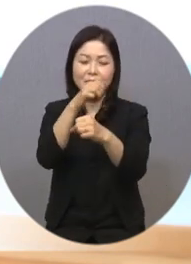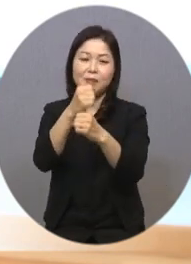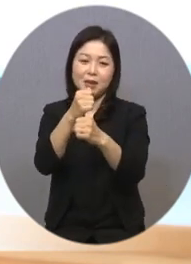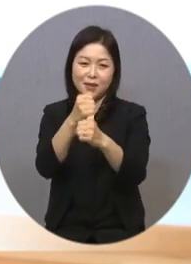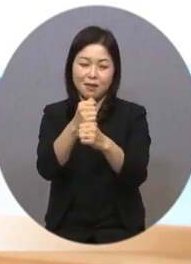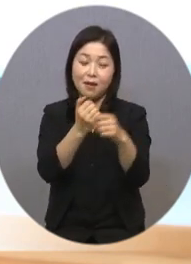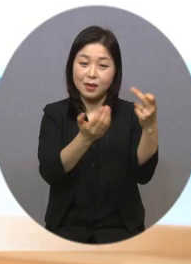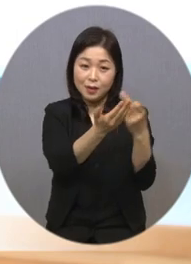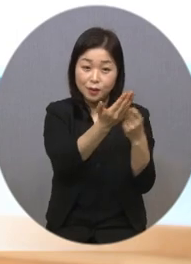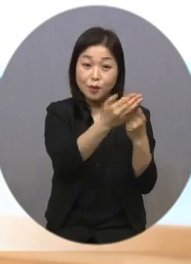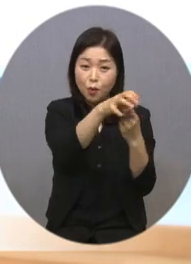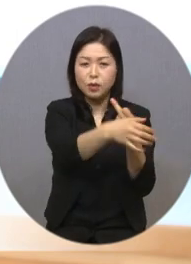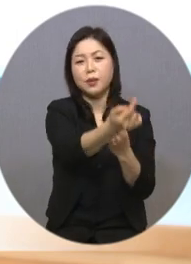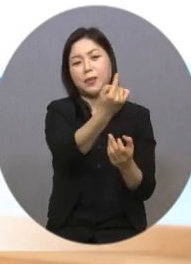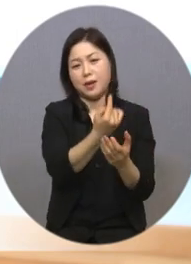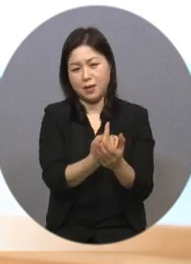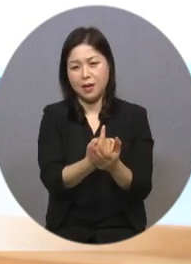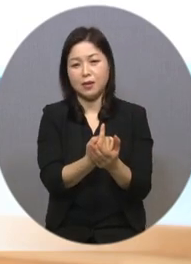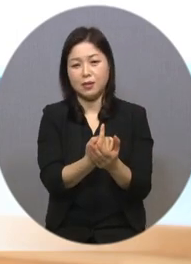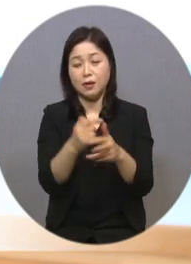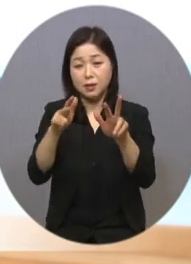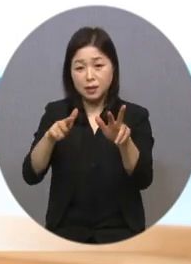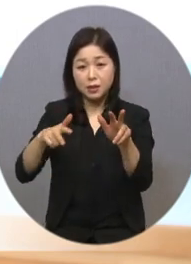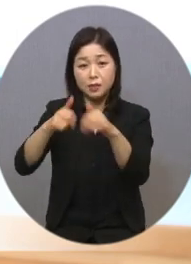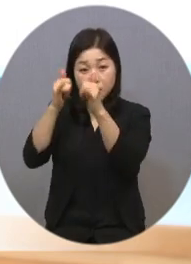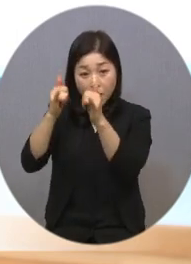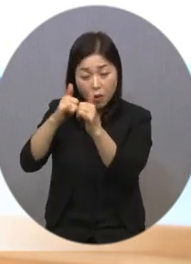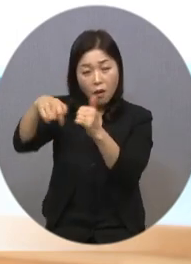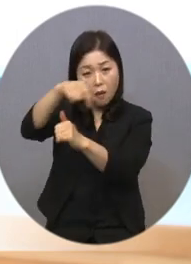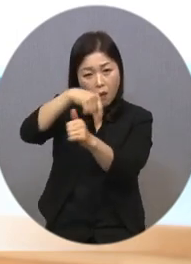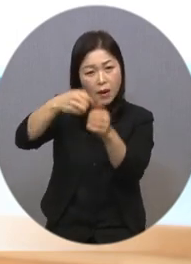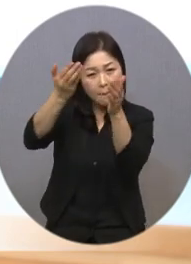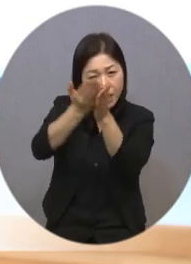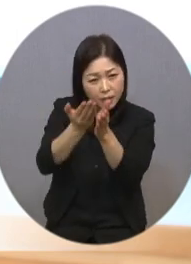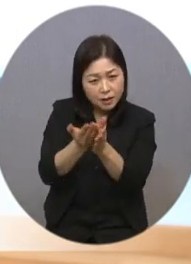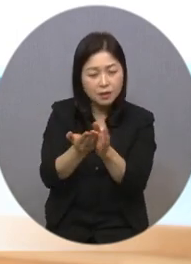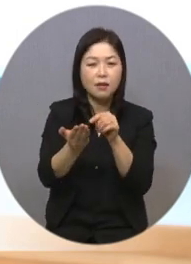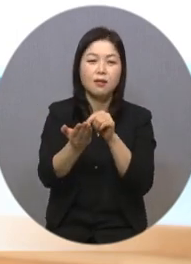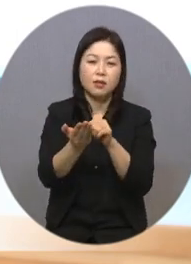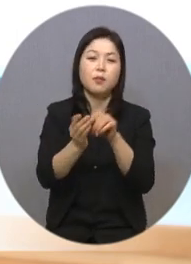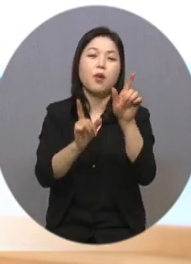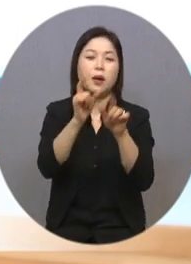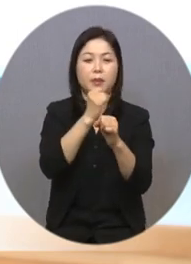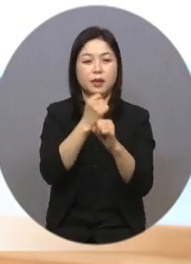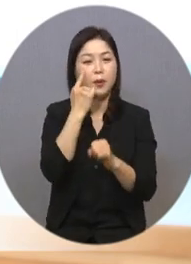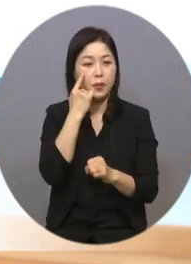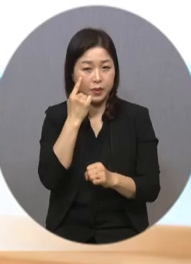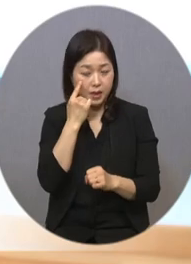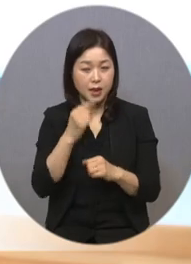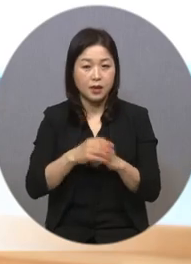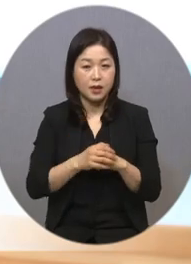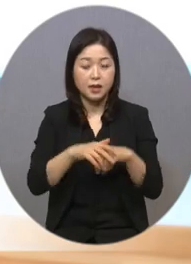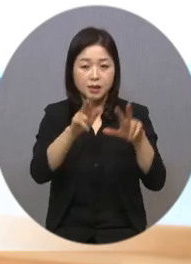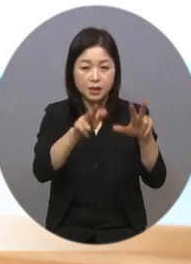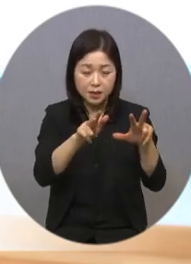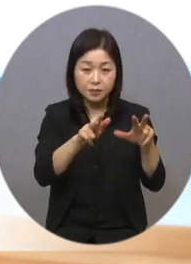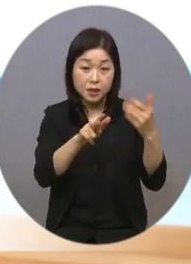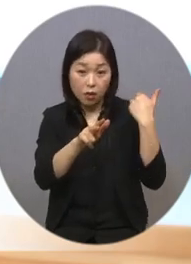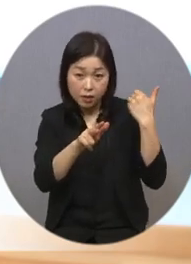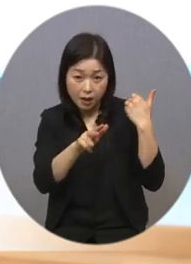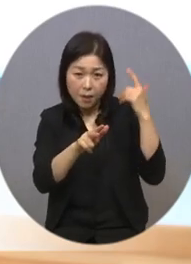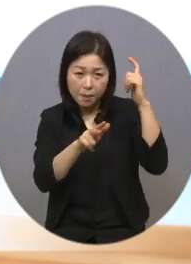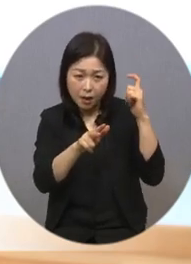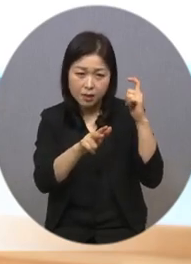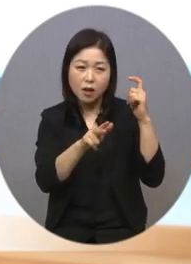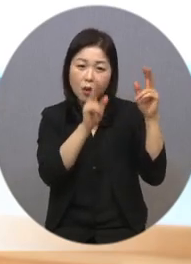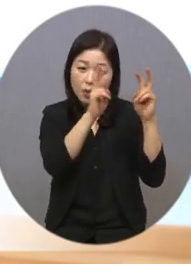오늘 참여를 해서 프로토콜 경제에 맞는 비즈니스 모델링을 같이 만들자라는 게 여태까지의 스타트업하고 다른 형태의 전국